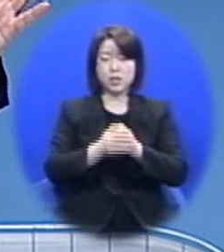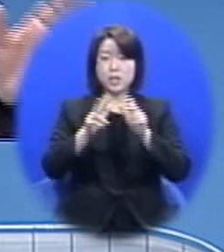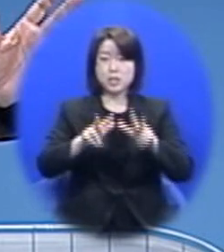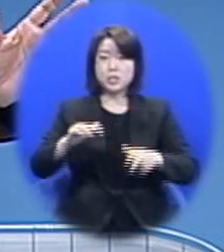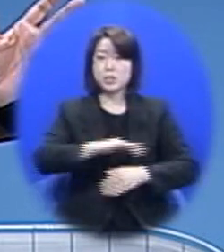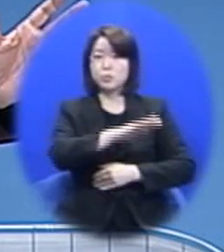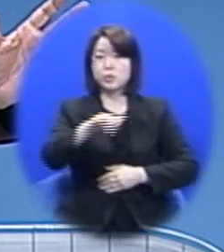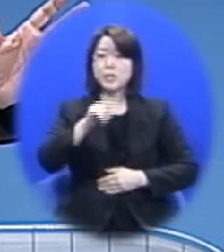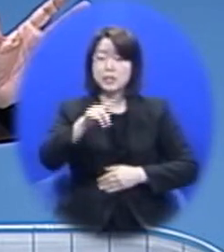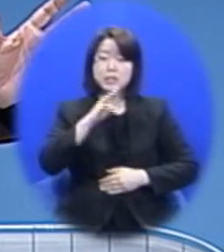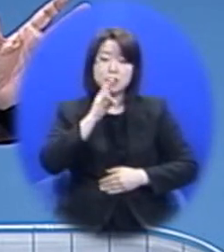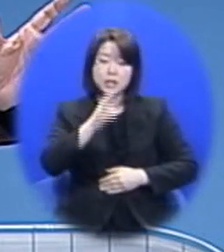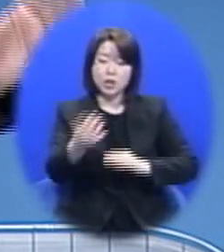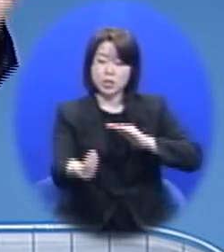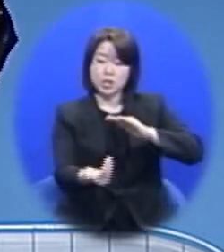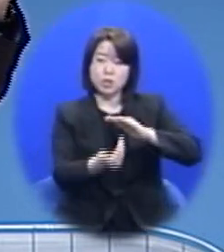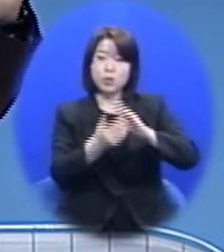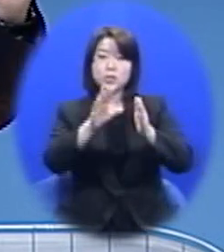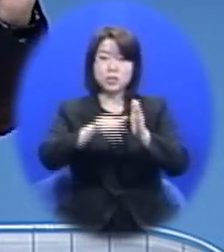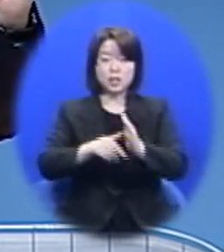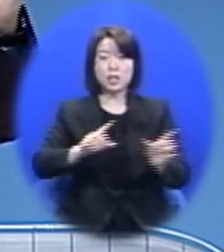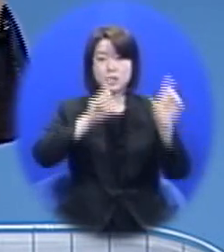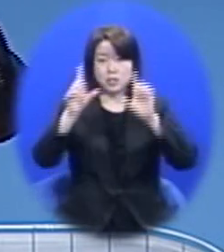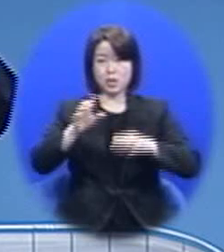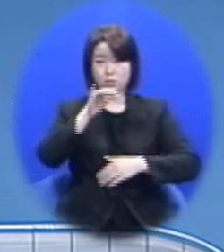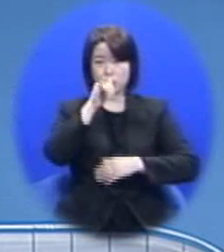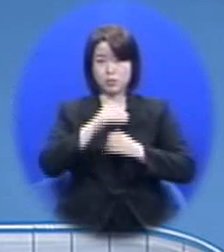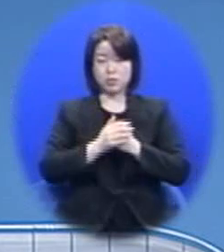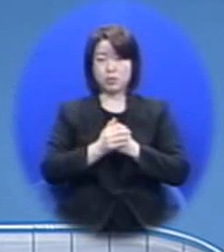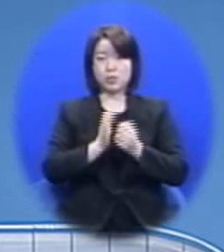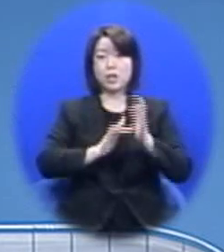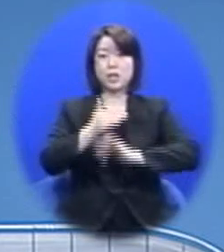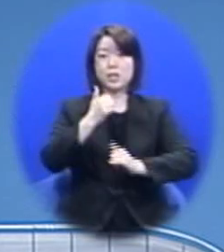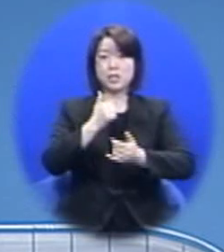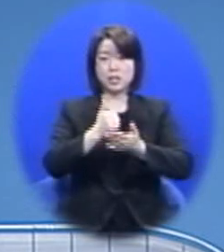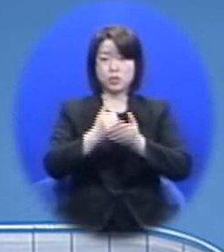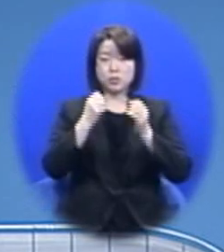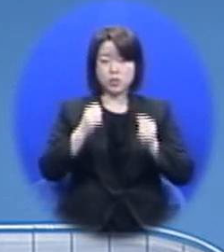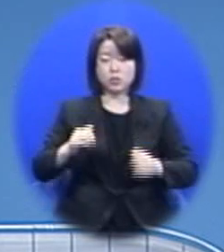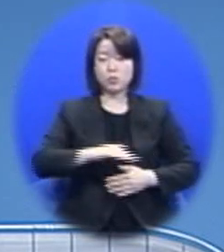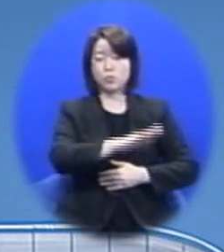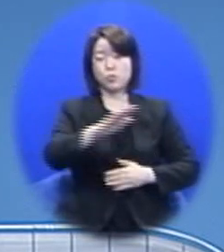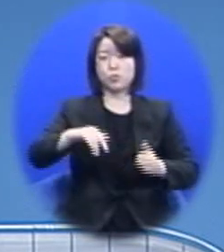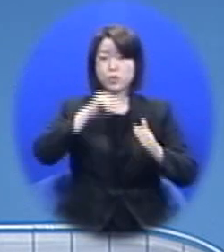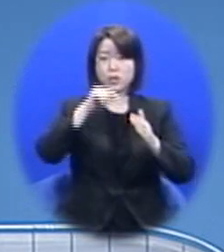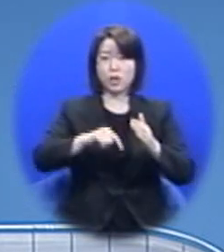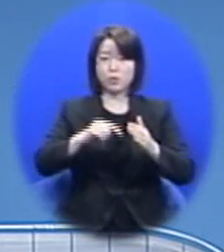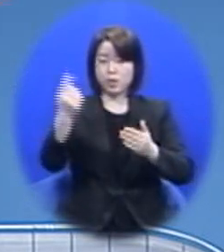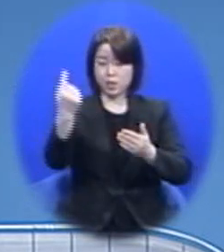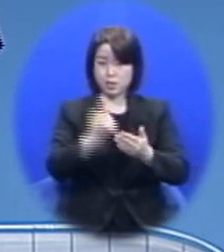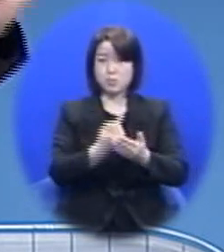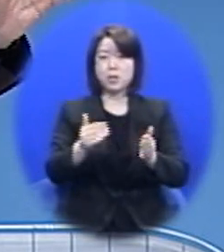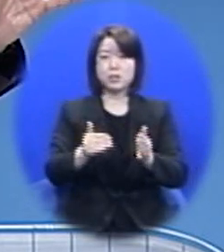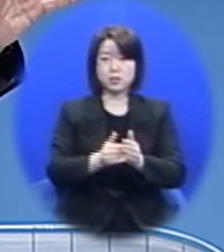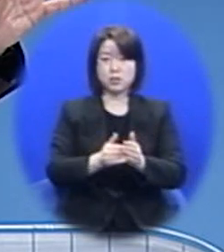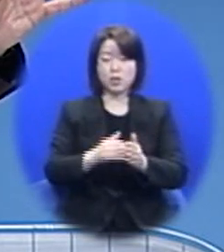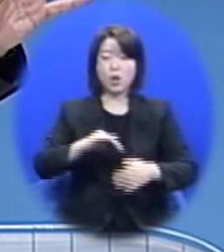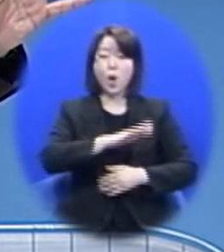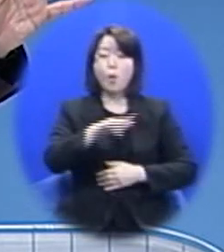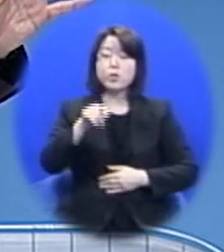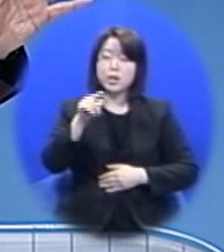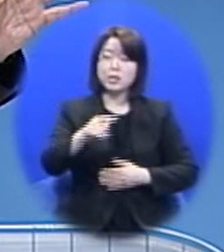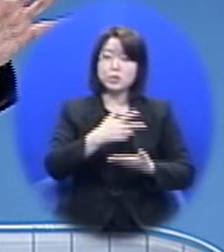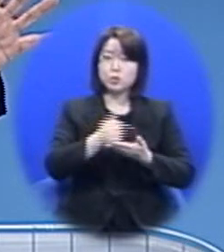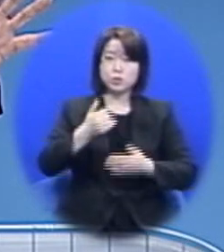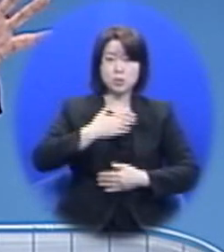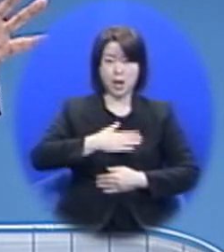이루어진 때에 살고 있습니다. 예수님께서 우리 가운데 임하셨어요. 우리가 그 주님을 압니다.